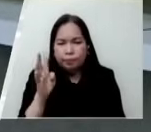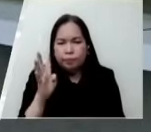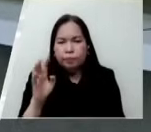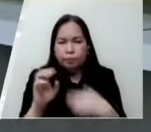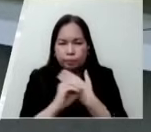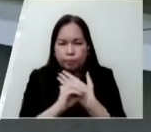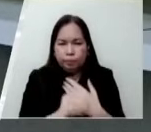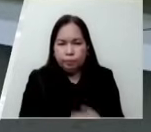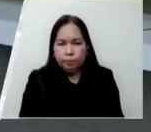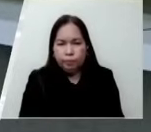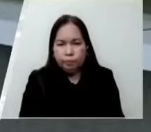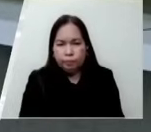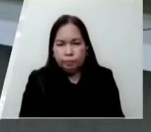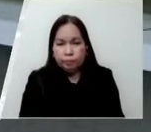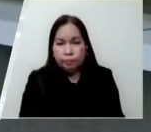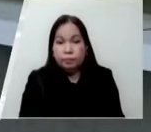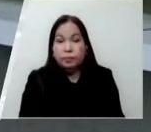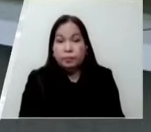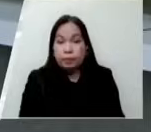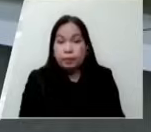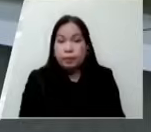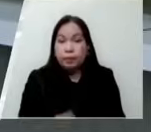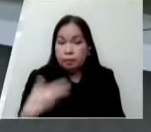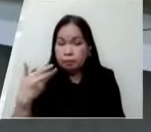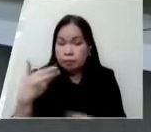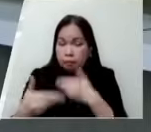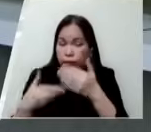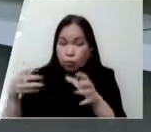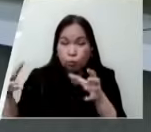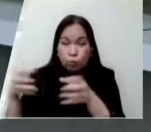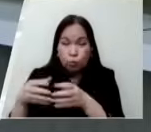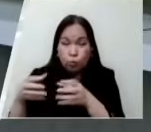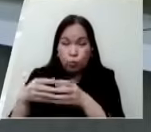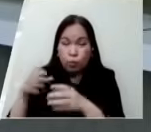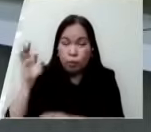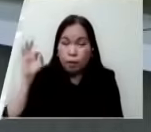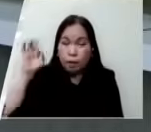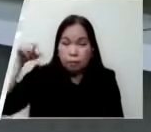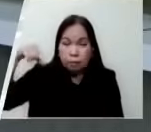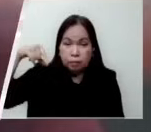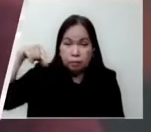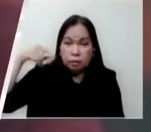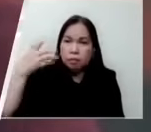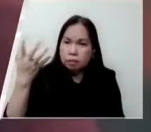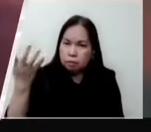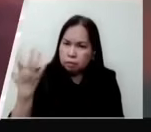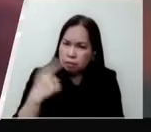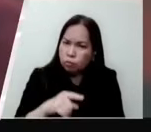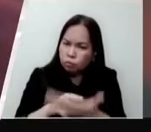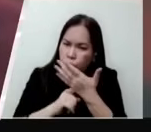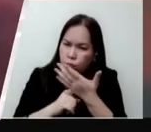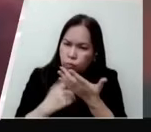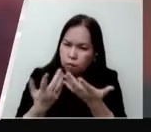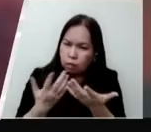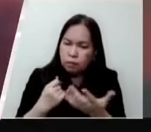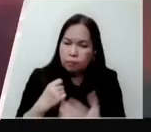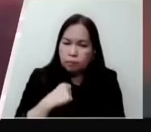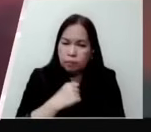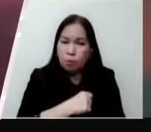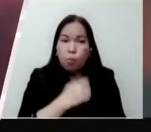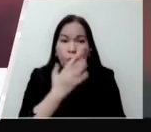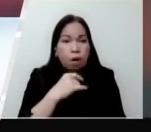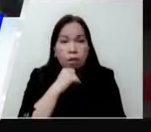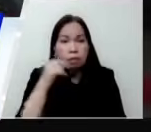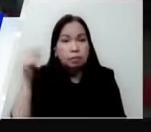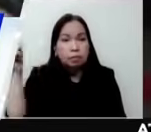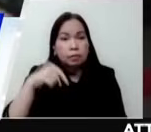Tumugo na ang kampo ni Pastor Apollo Quiboloy sa inihain sa kanyang show cause order ng Senado. Kasunod yan nang hindi niya pagsipod sa mga pagdinig kaugnay